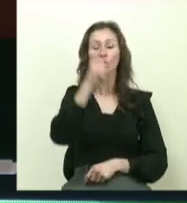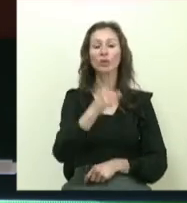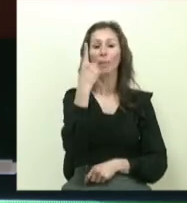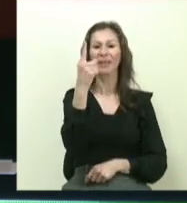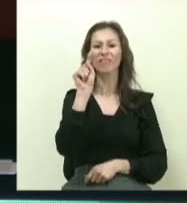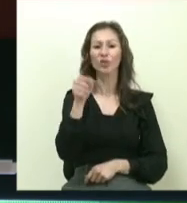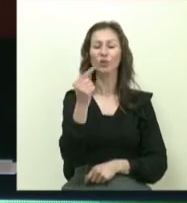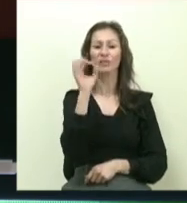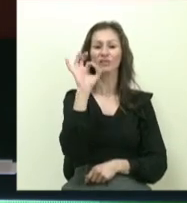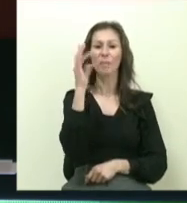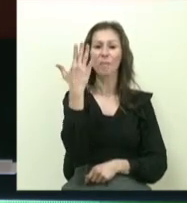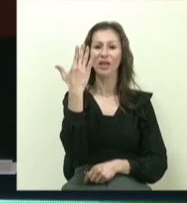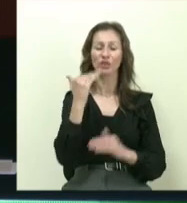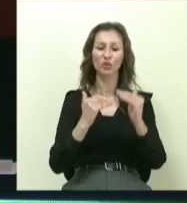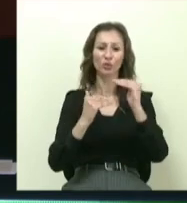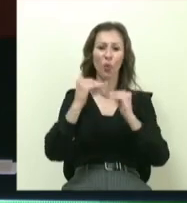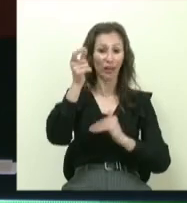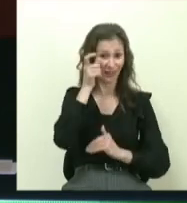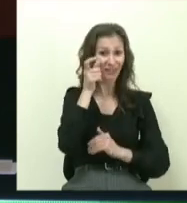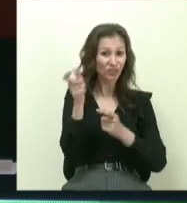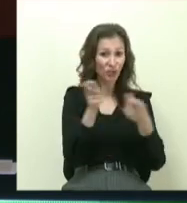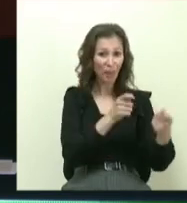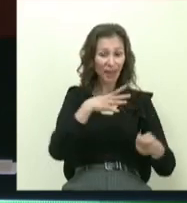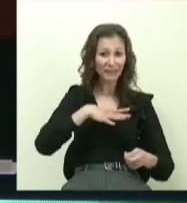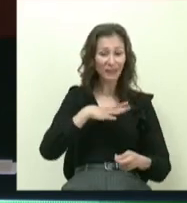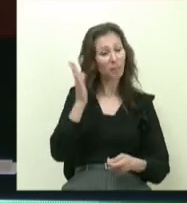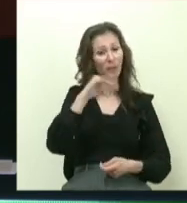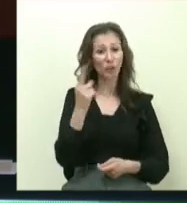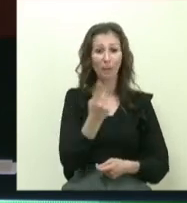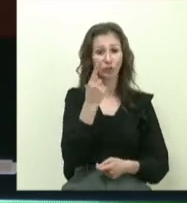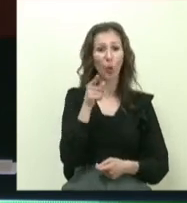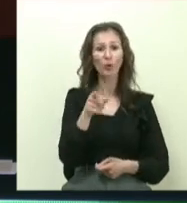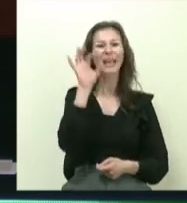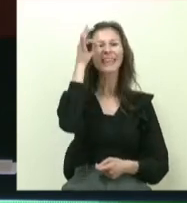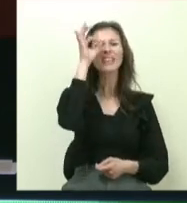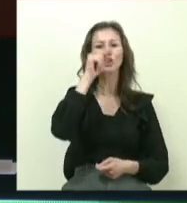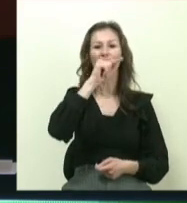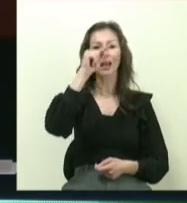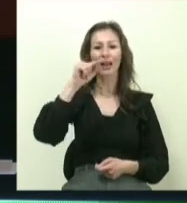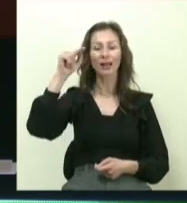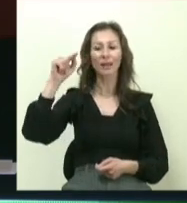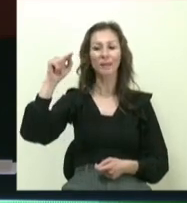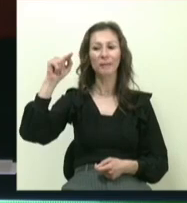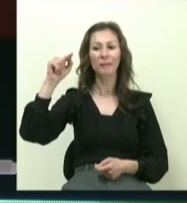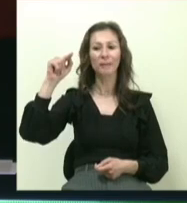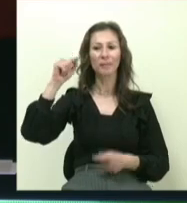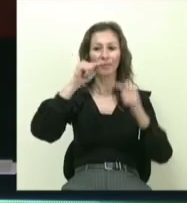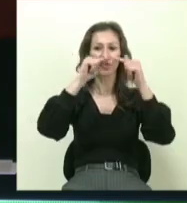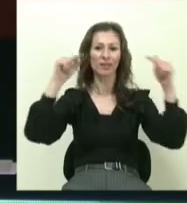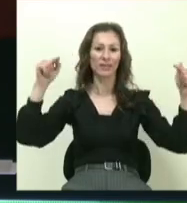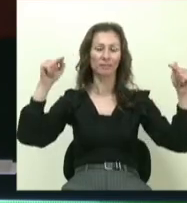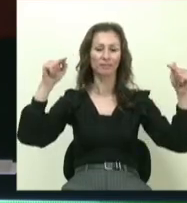%1,05'e çıkıyor fakat dikkatinizi çekmek istediğim şey başka bir şey oradaki yeşil çizgi